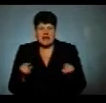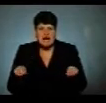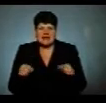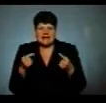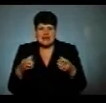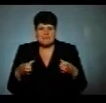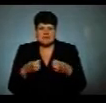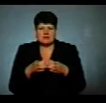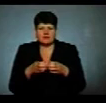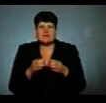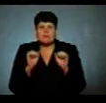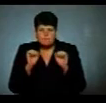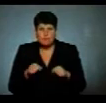які